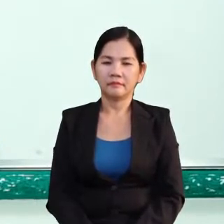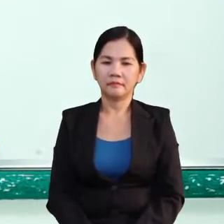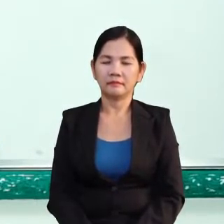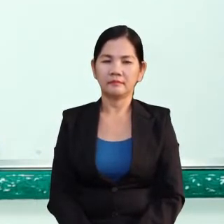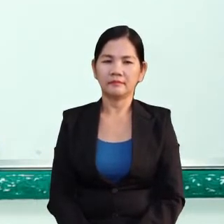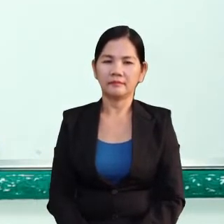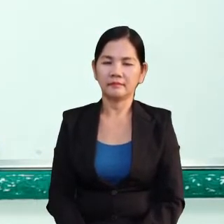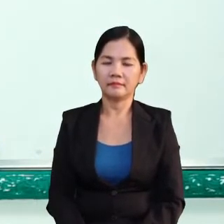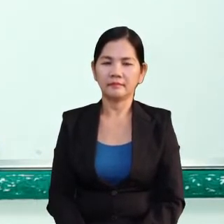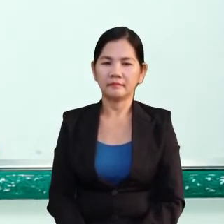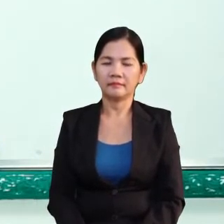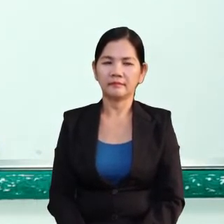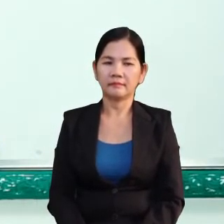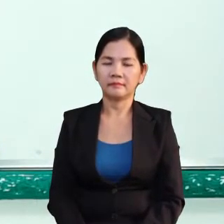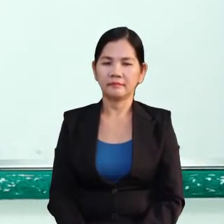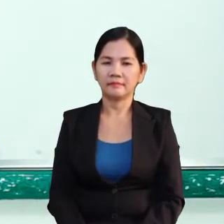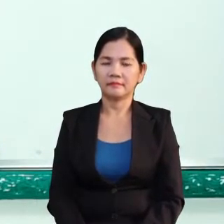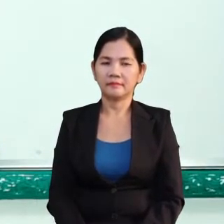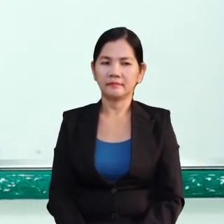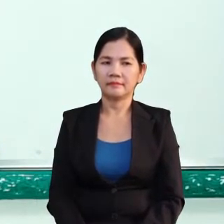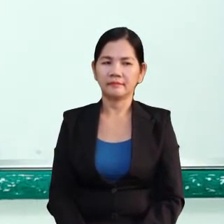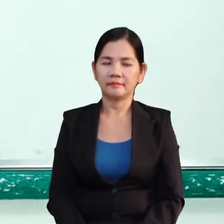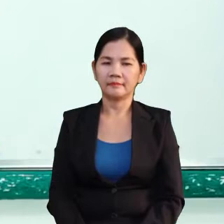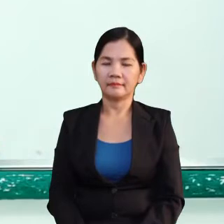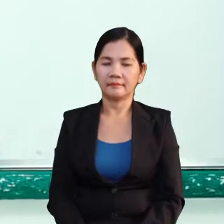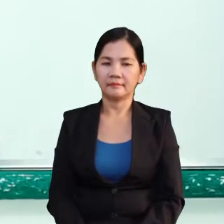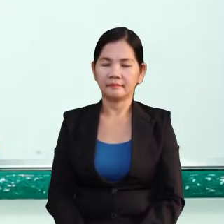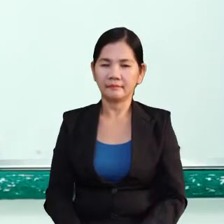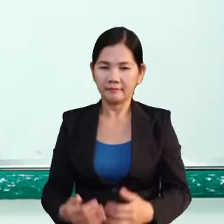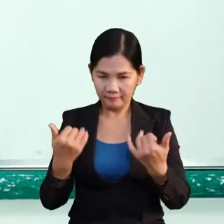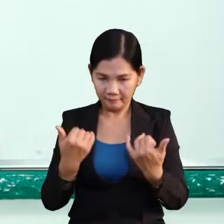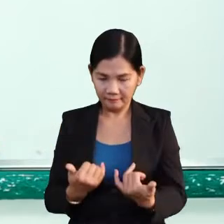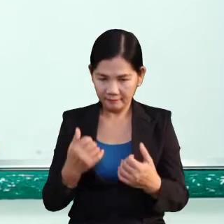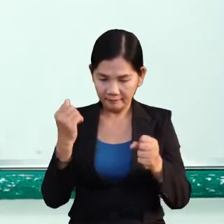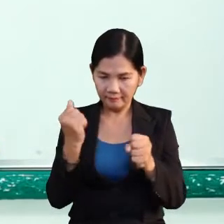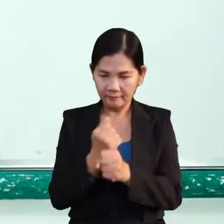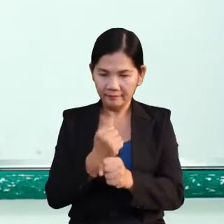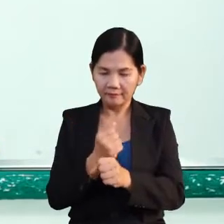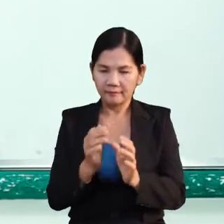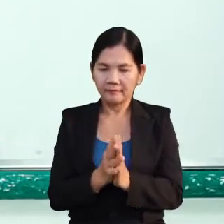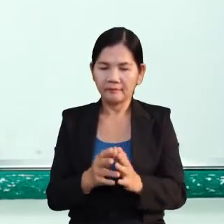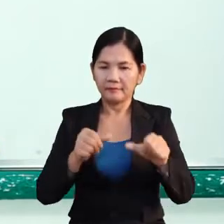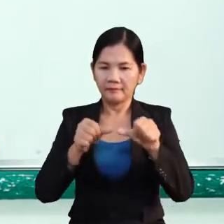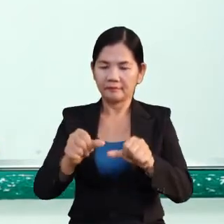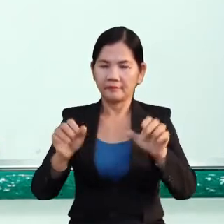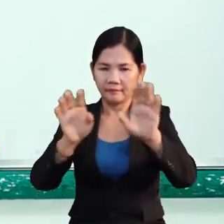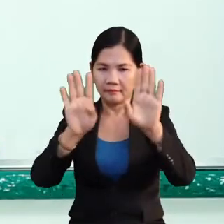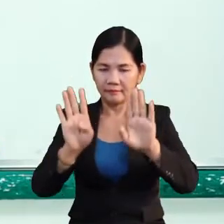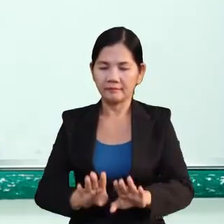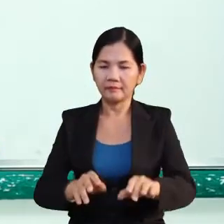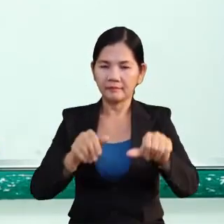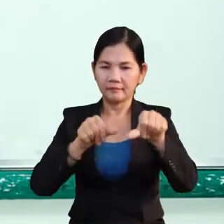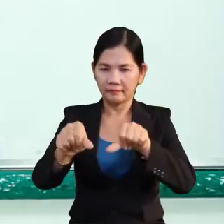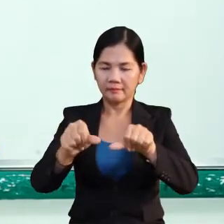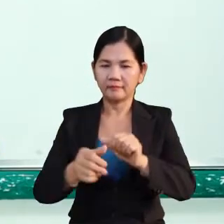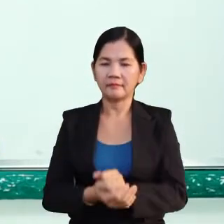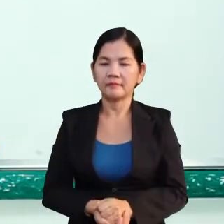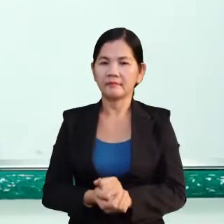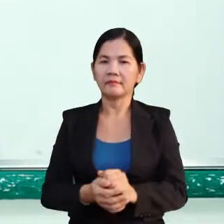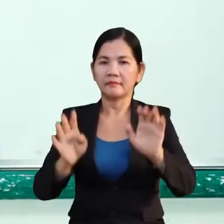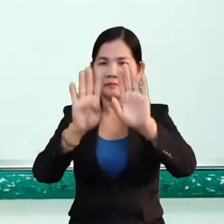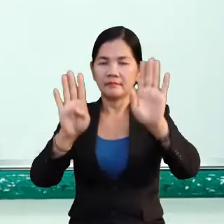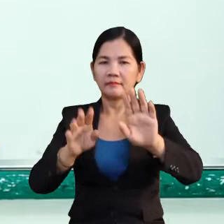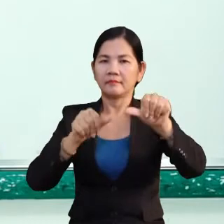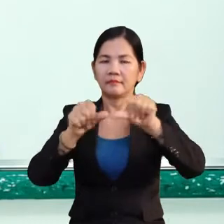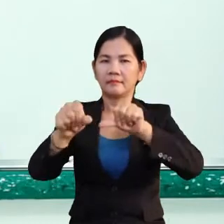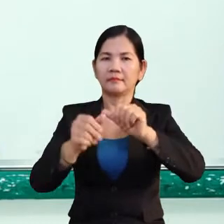តែនតែនតែនមកដល់ហើយចាអ្នកគ្រូក៏មានរូបភាពដែរឥឡូវក៏បិទនៅលើក្តារខៀនដែរណាចាអ្ន